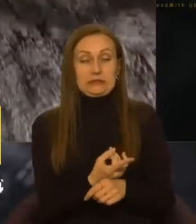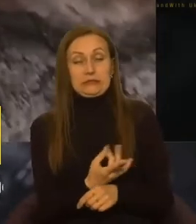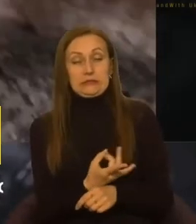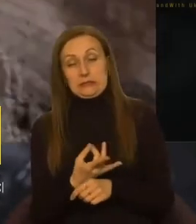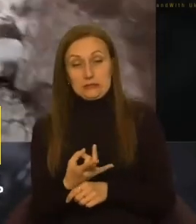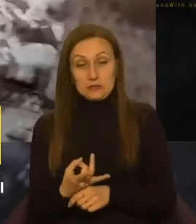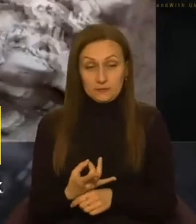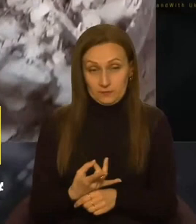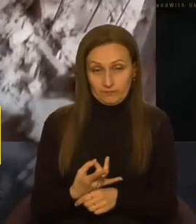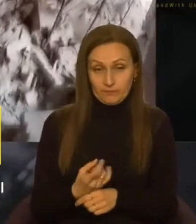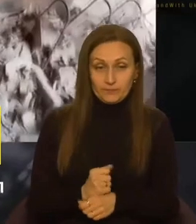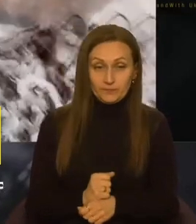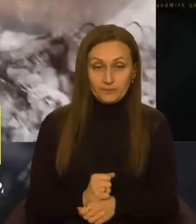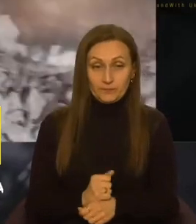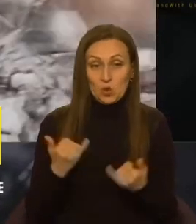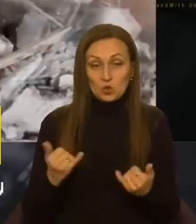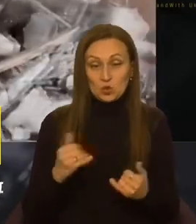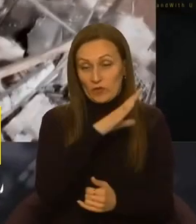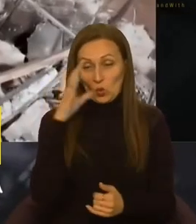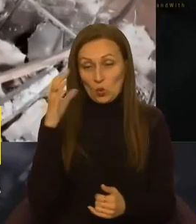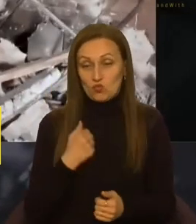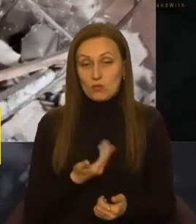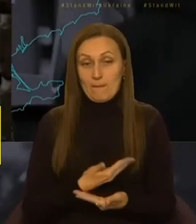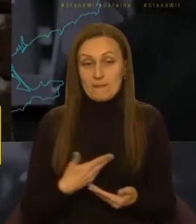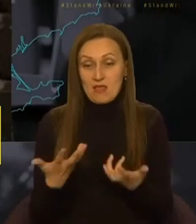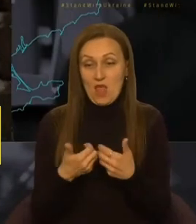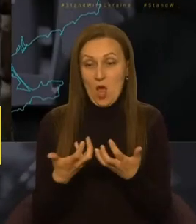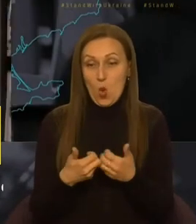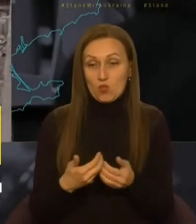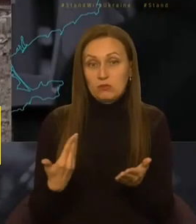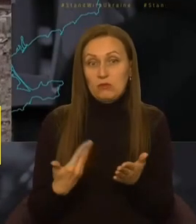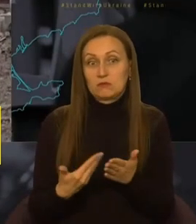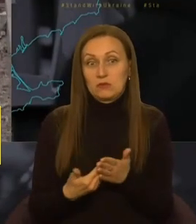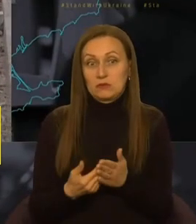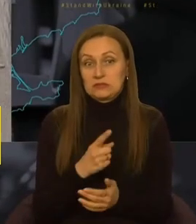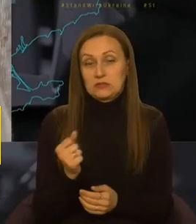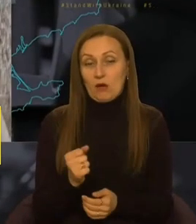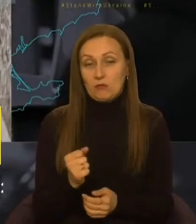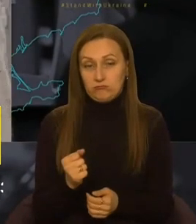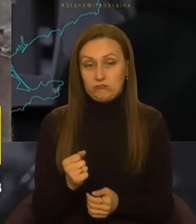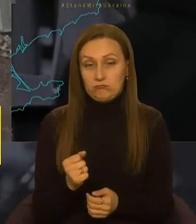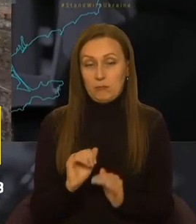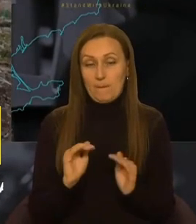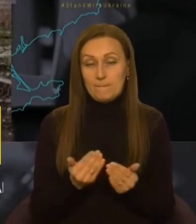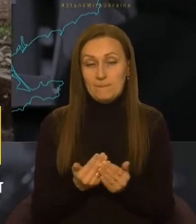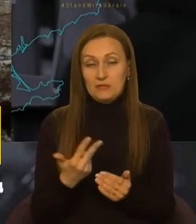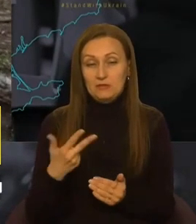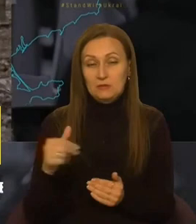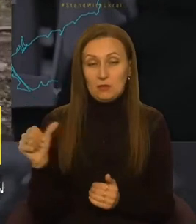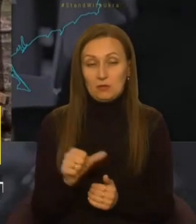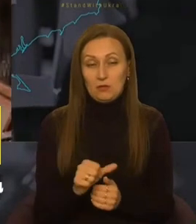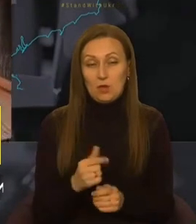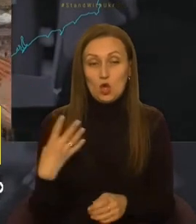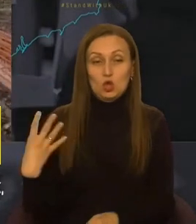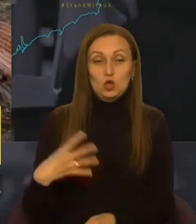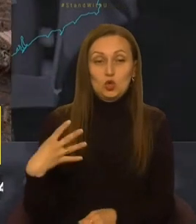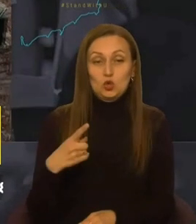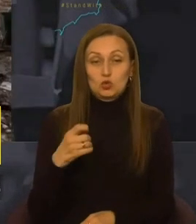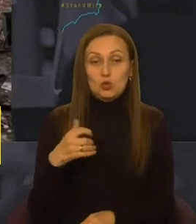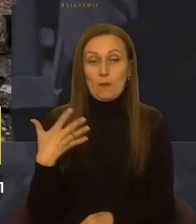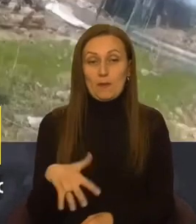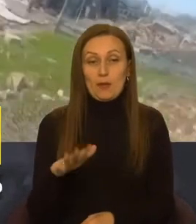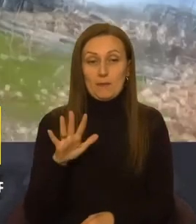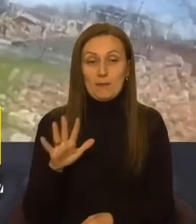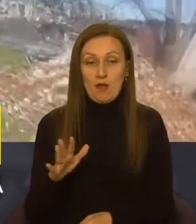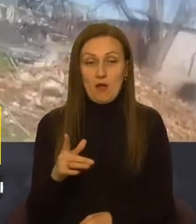вогнем. Сьогодні вночі ми нарахували десь за менш ніж за півгодини понад